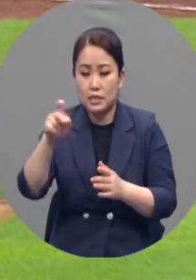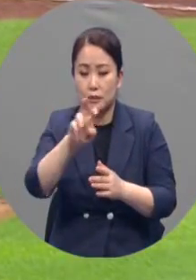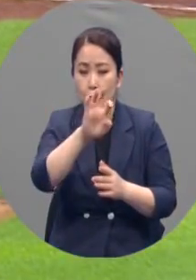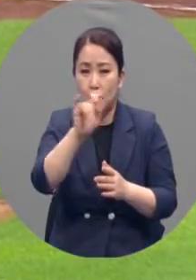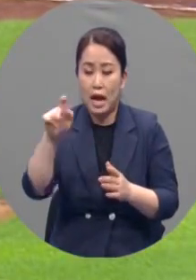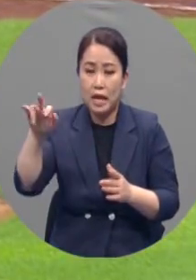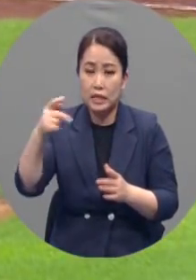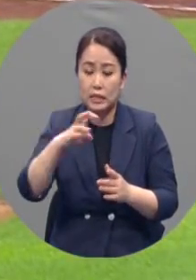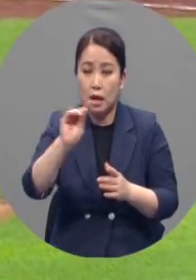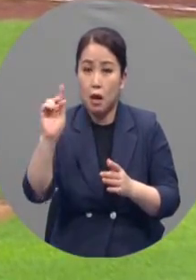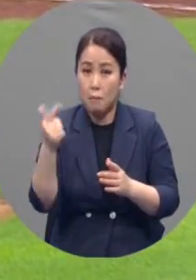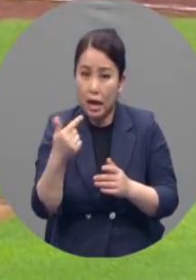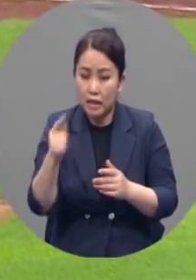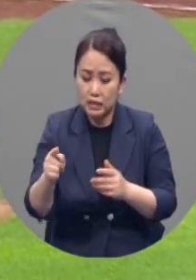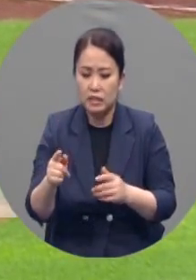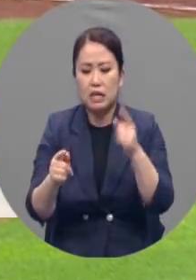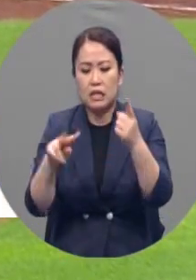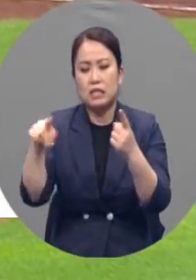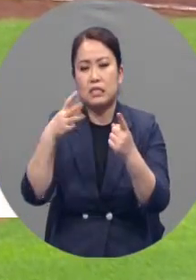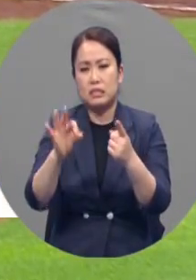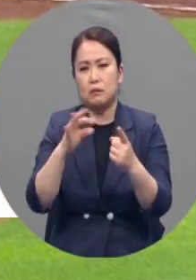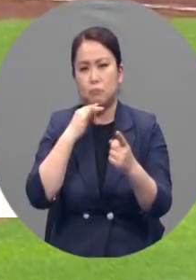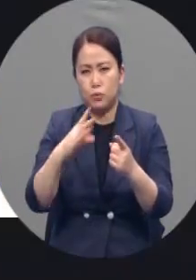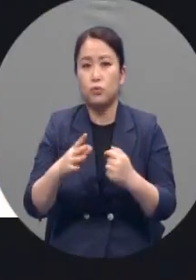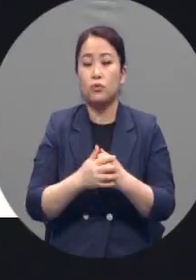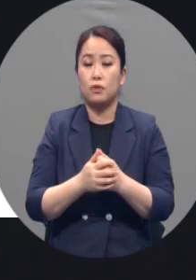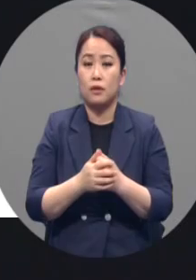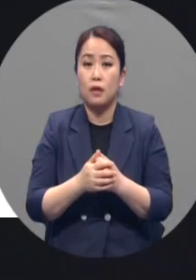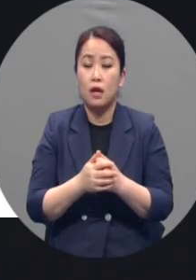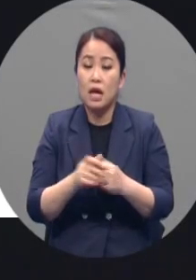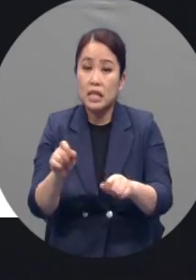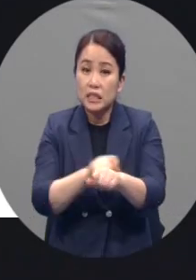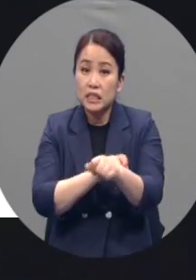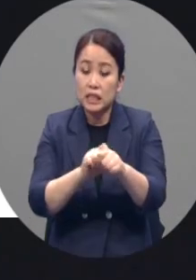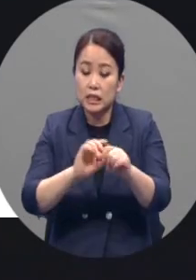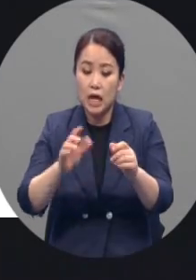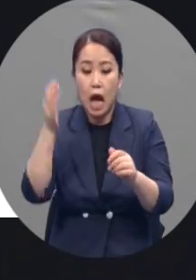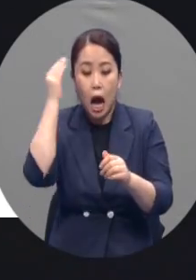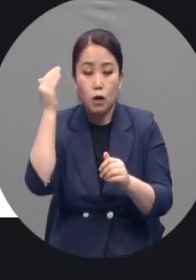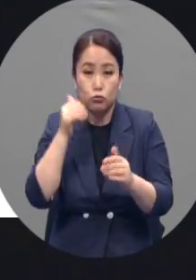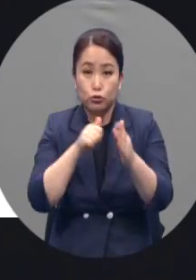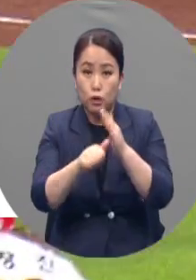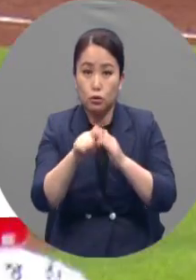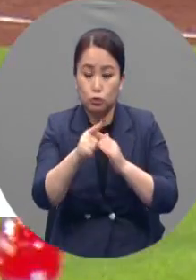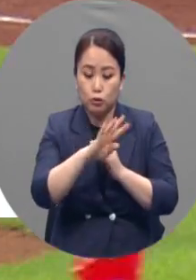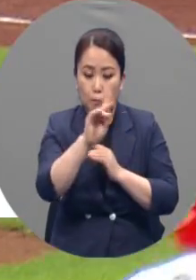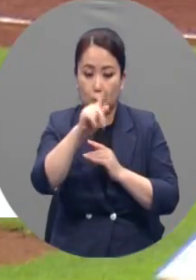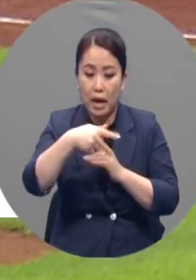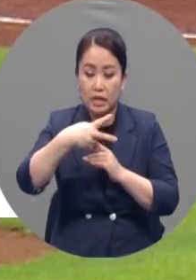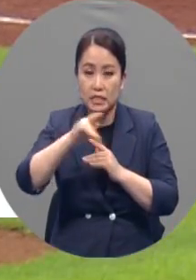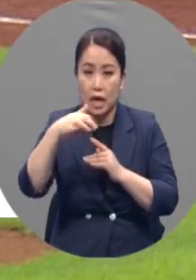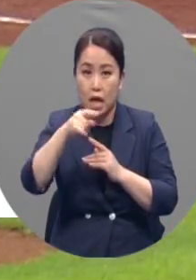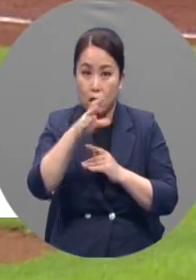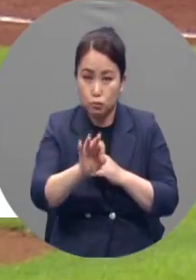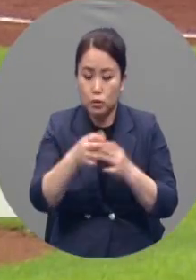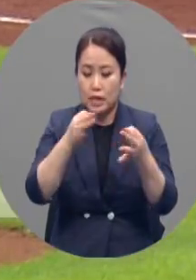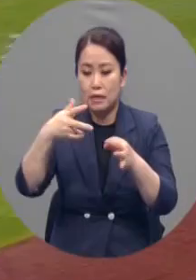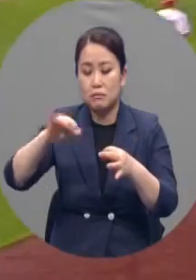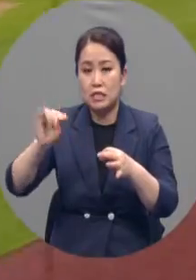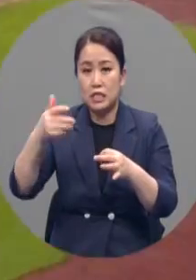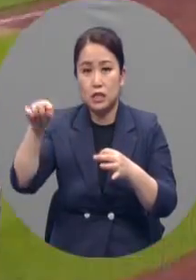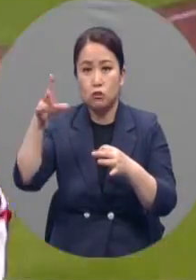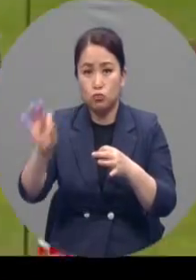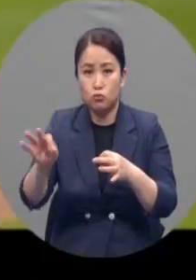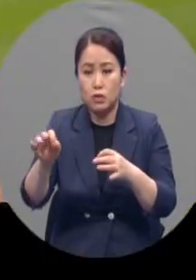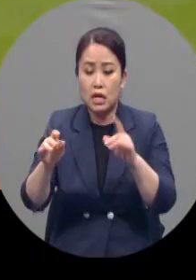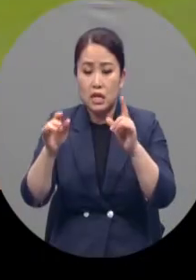4번 등판에 단 1승을 올리는 데 그쳤습니다. 특히 국내 선발 박세웅과 김진욱은 단 1승도 챙기지